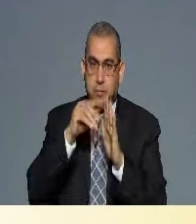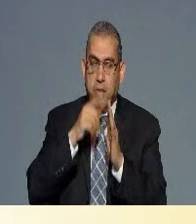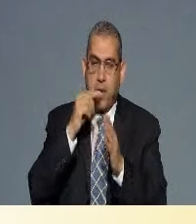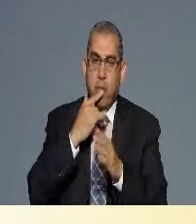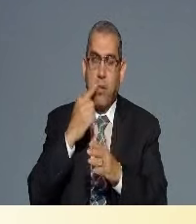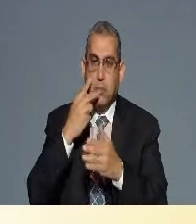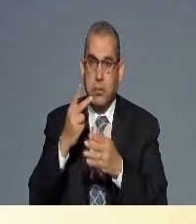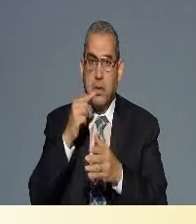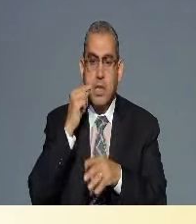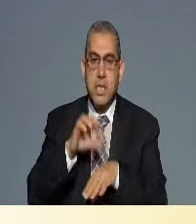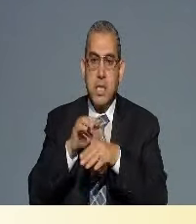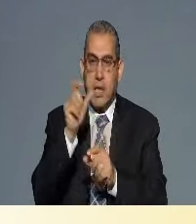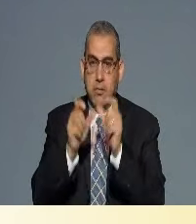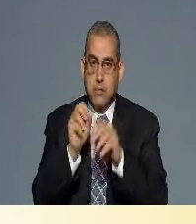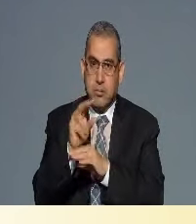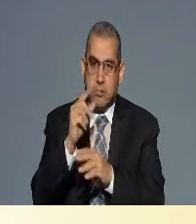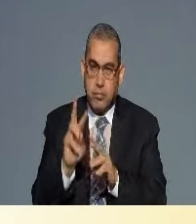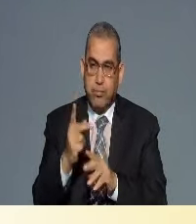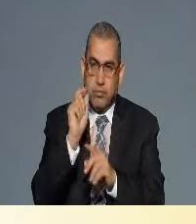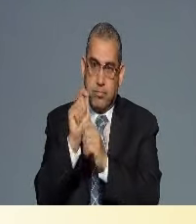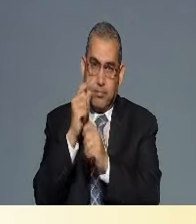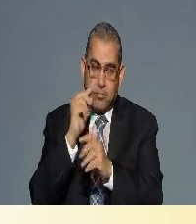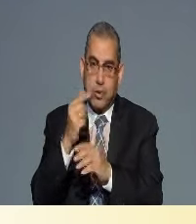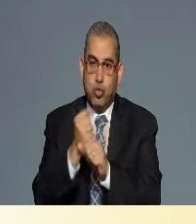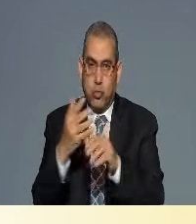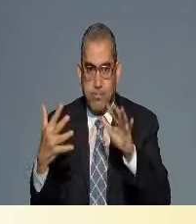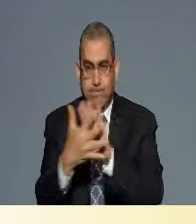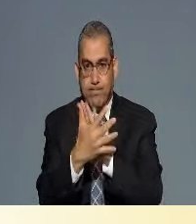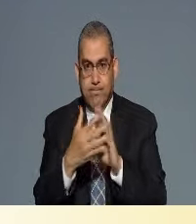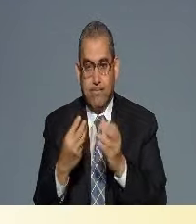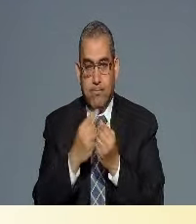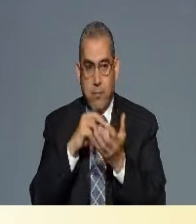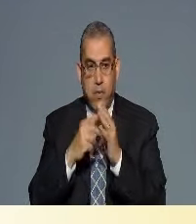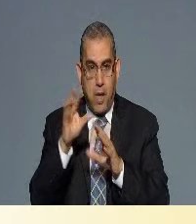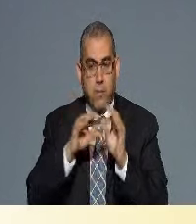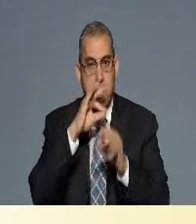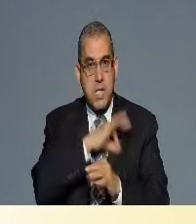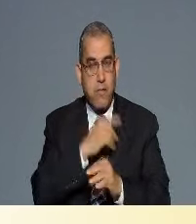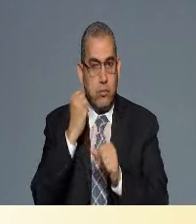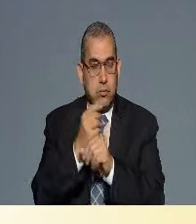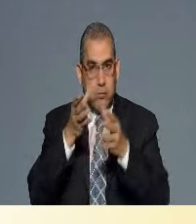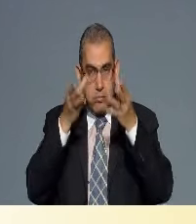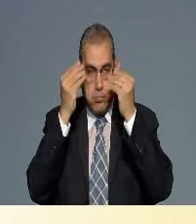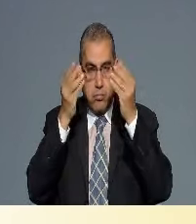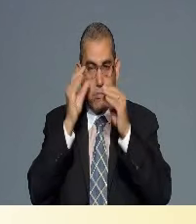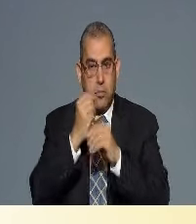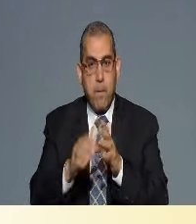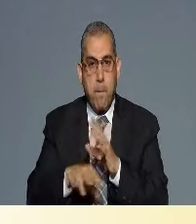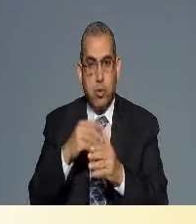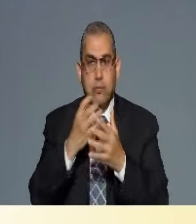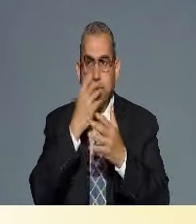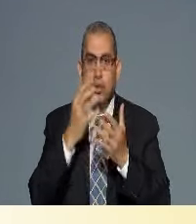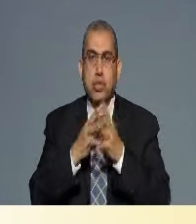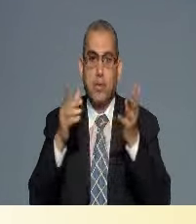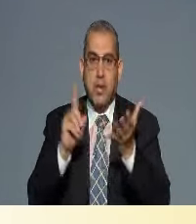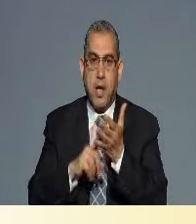مورد بشري بنحاول نعده دائما عشان يخش سوق العمل، ياخد مقومات كبيرة جدا، بيتدرب في مشروعات كبيرة، يعني